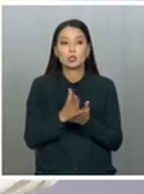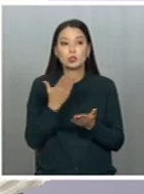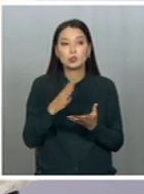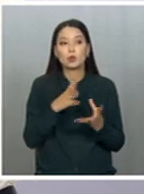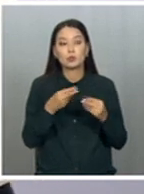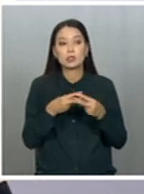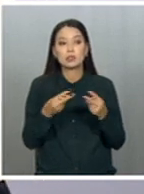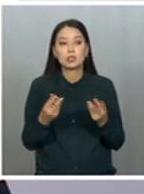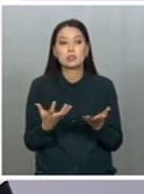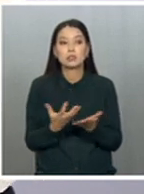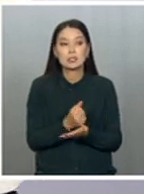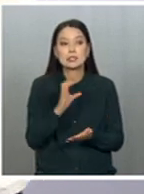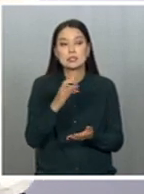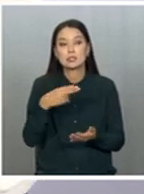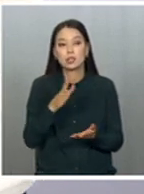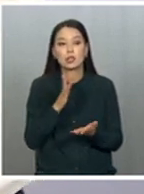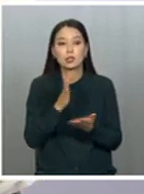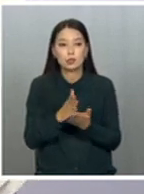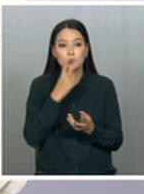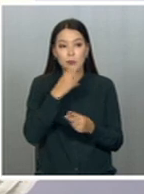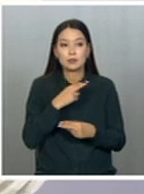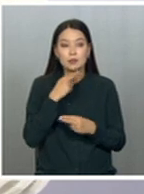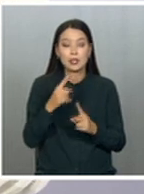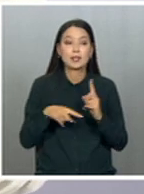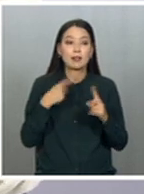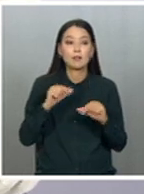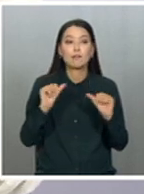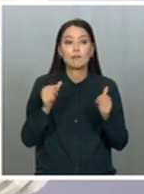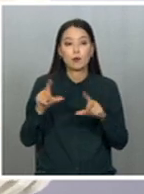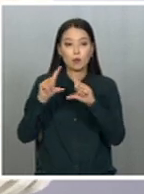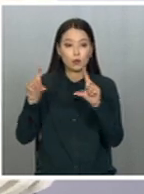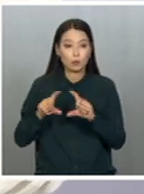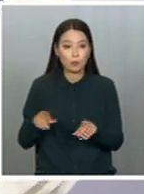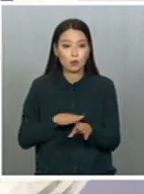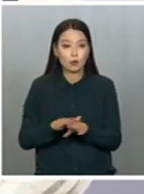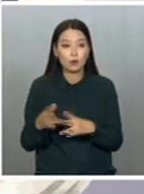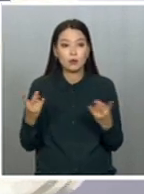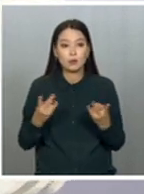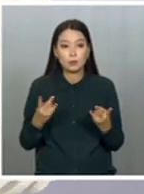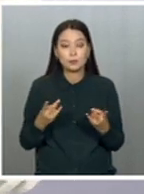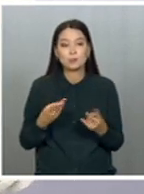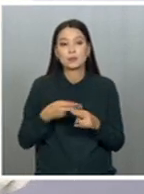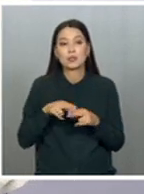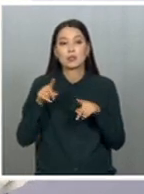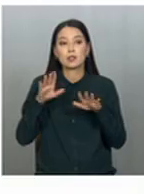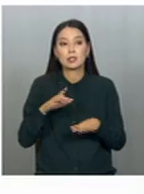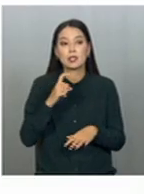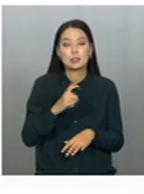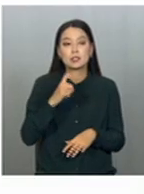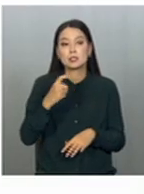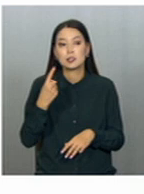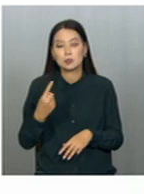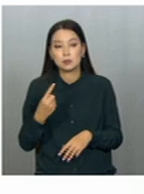үшін біз C-ді түзуін құрайық. Ол үшін біз келесі формуланы пайдаланамыз. Яғни бұл жердегі x1, y1